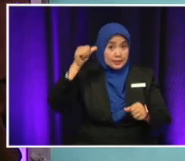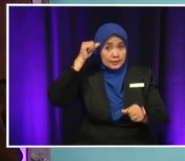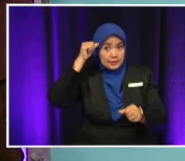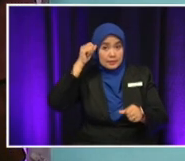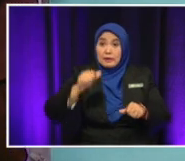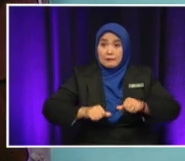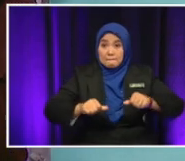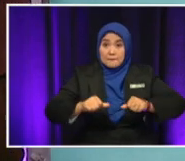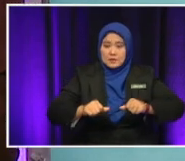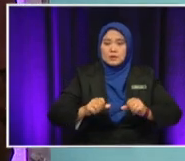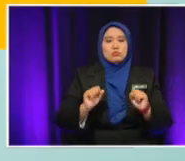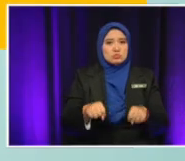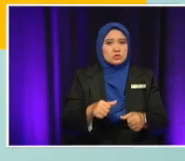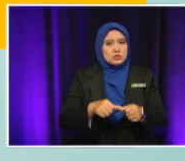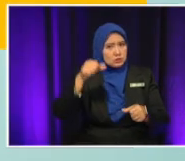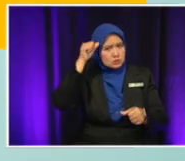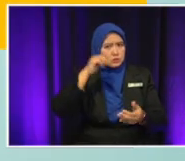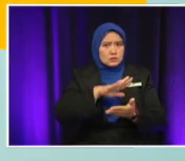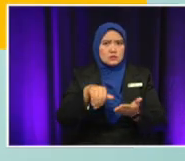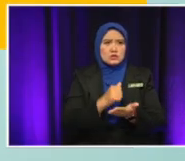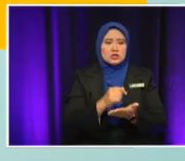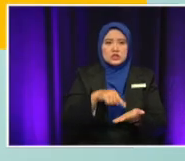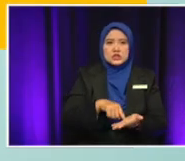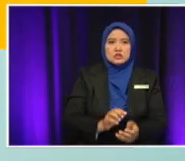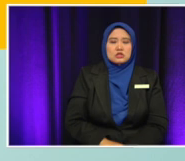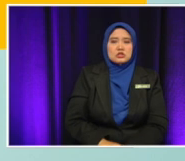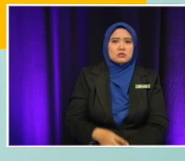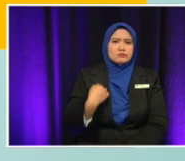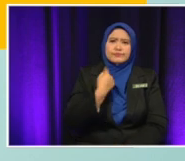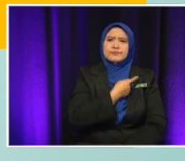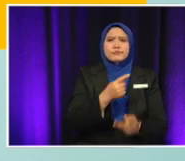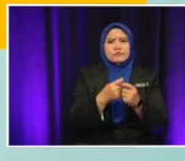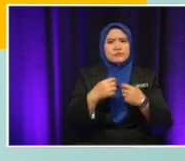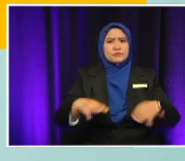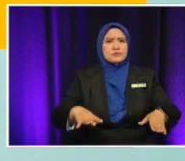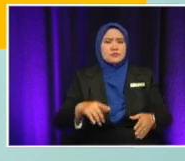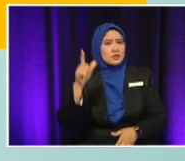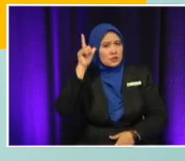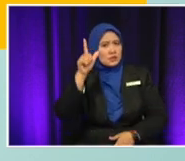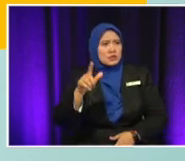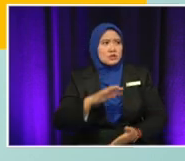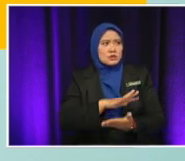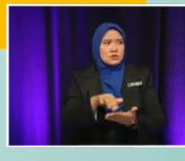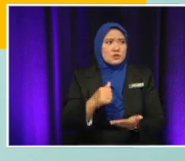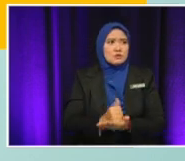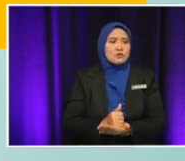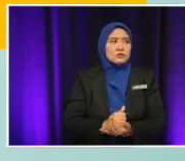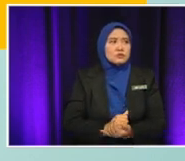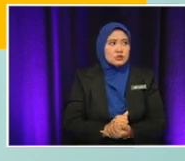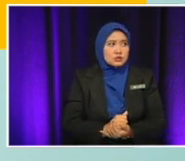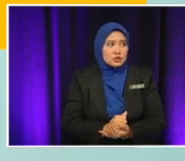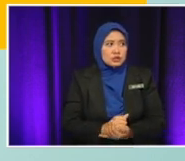oke dan terlihat contoh soal dan yang kegelapan empat markas Raja Limo menunjukkan label pembungkusan sebuah